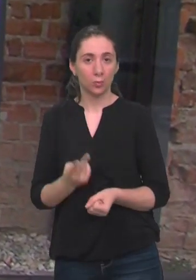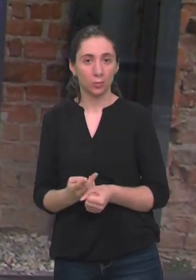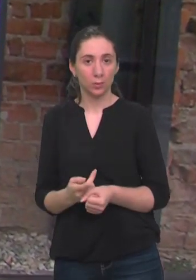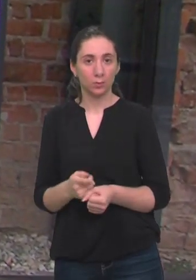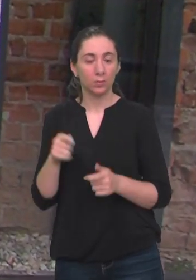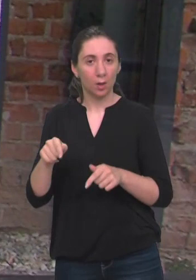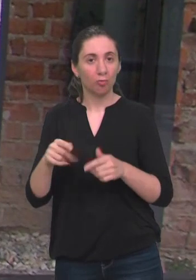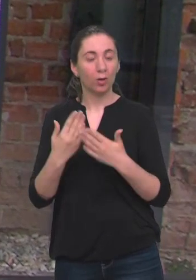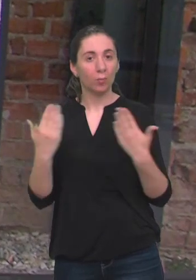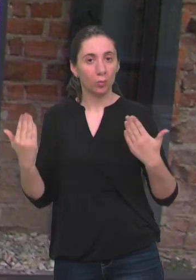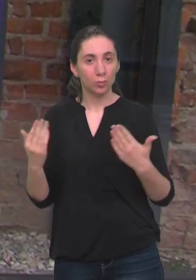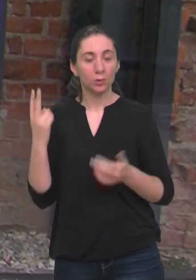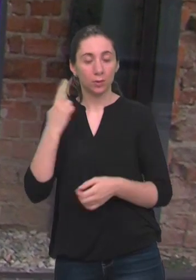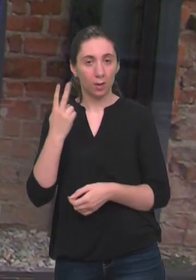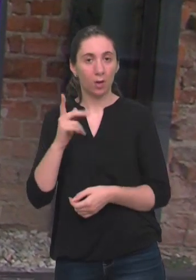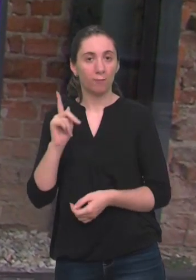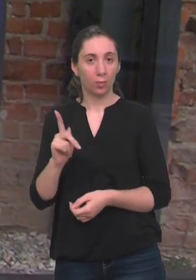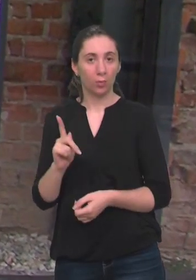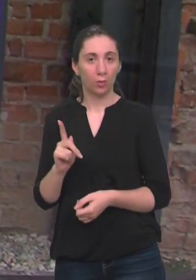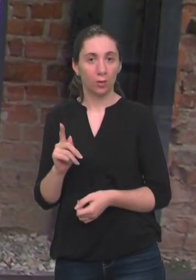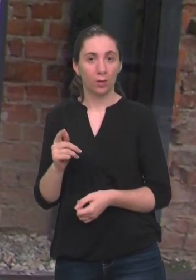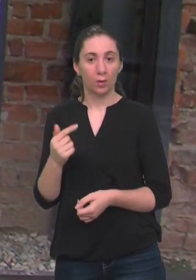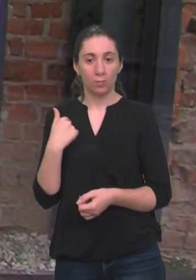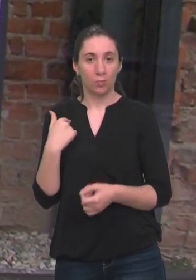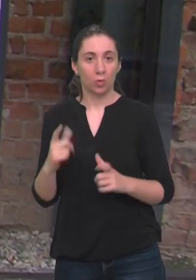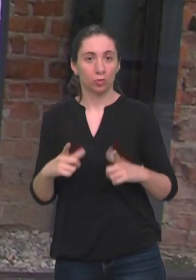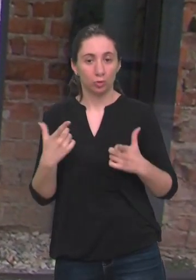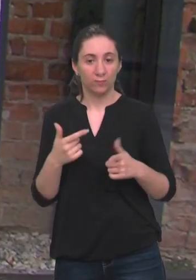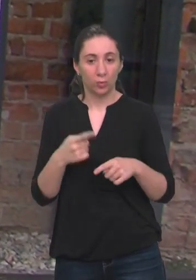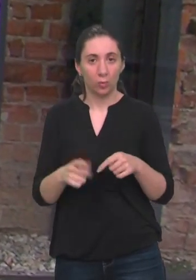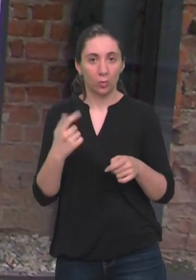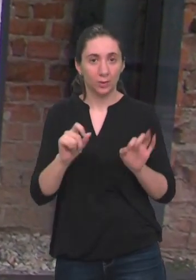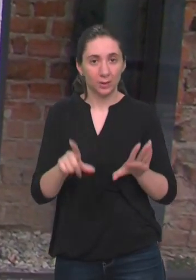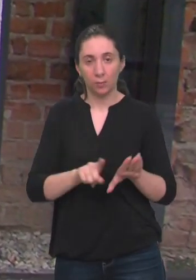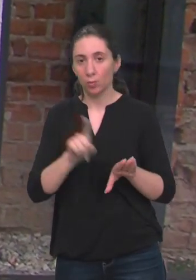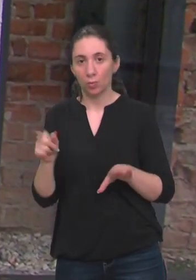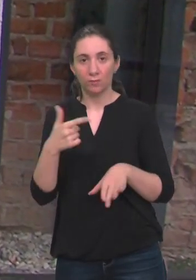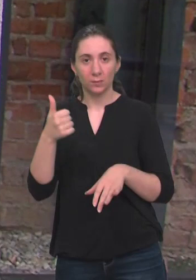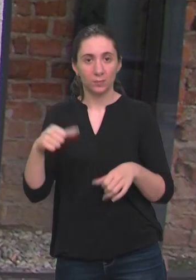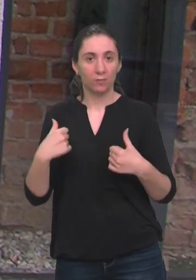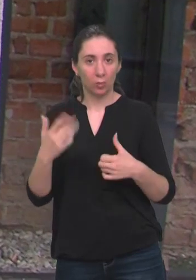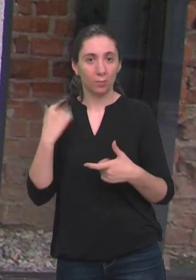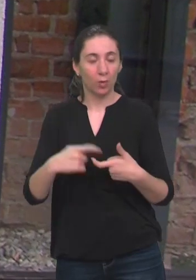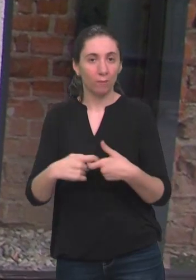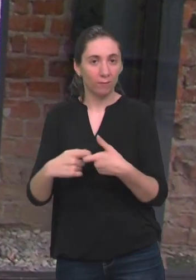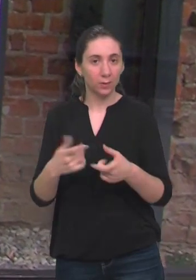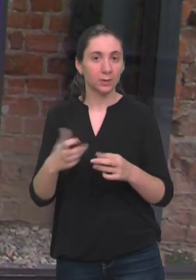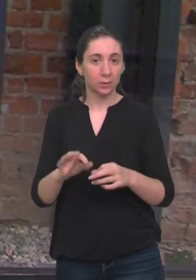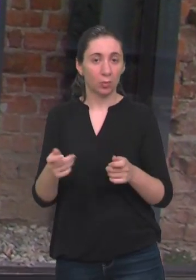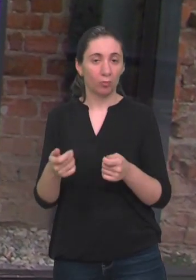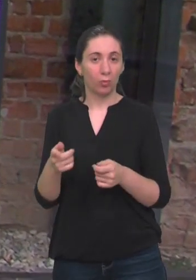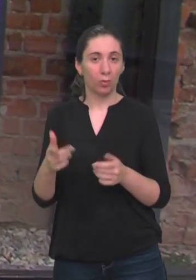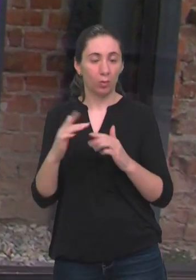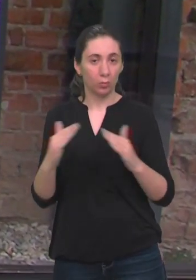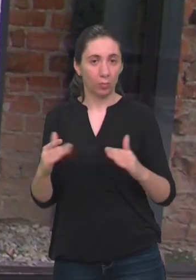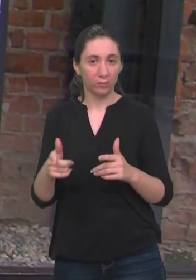ovaj muzej, naravno i on, moj jedan životni dio od 17. do 21. godine vezan je uz Domovinski rat i